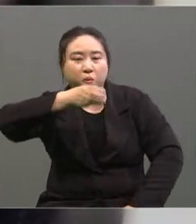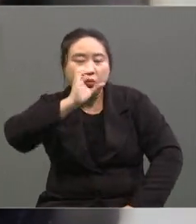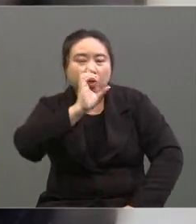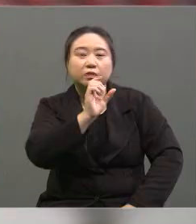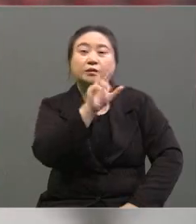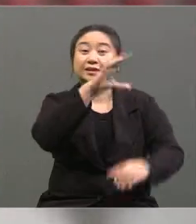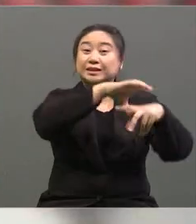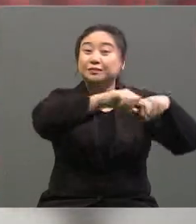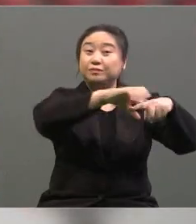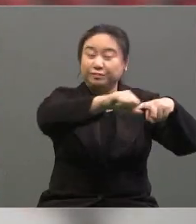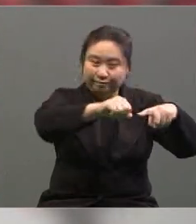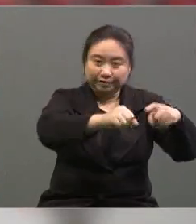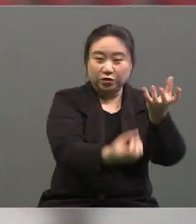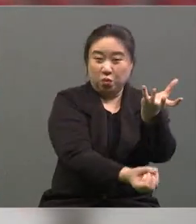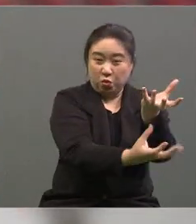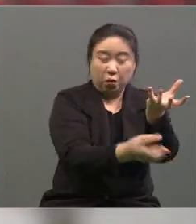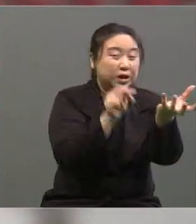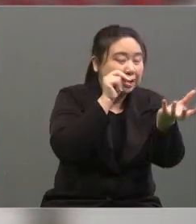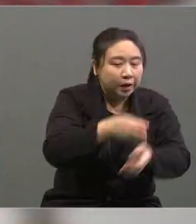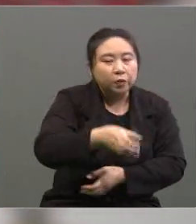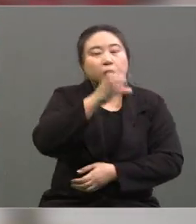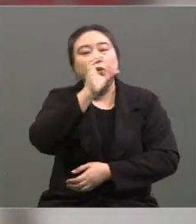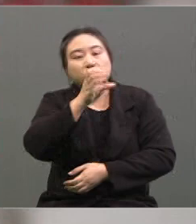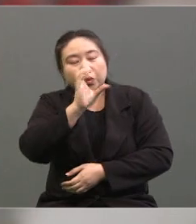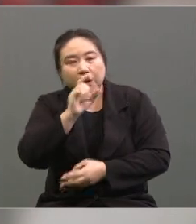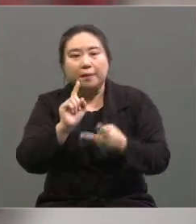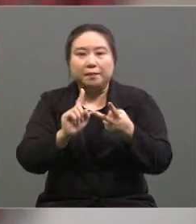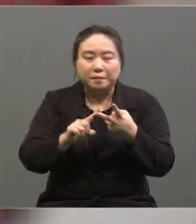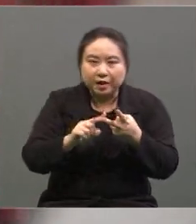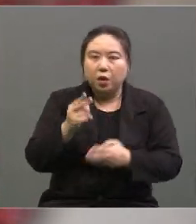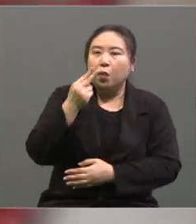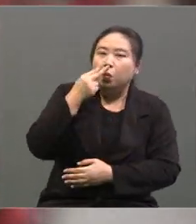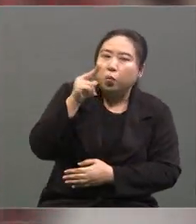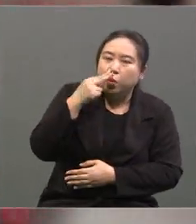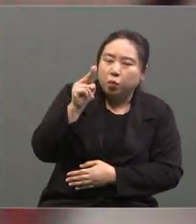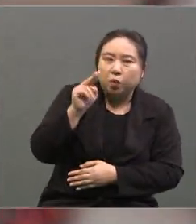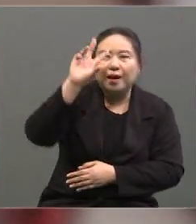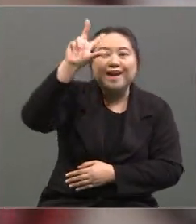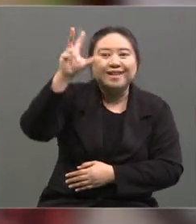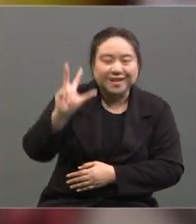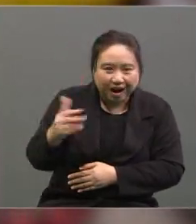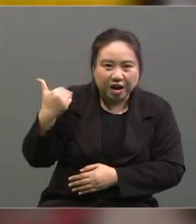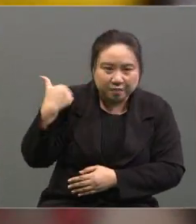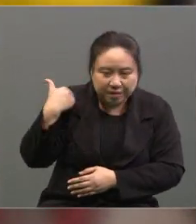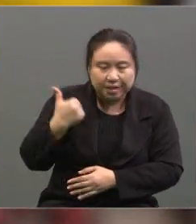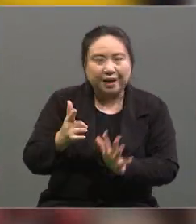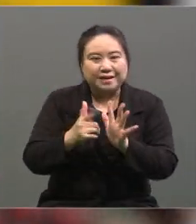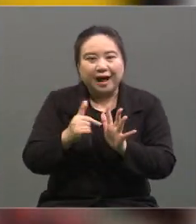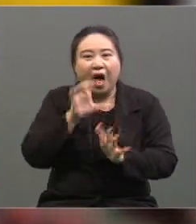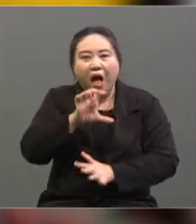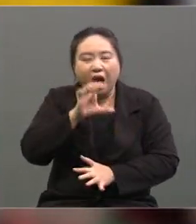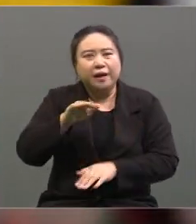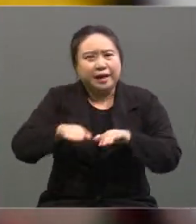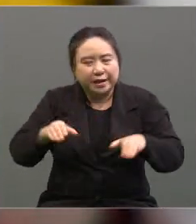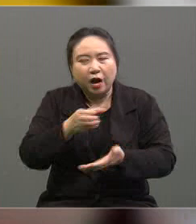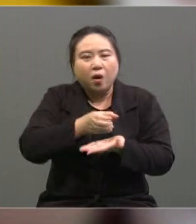การเสพกัญชาอยู่ด้วยนะคะรวมถึงพอตรวจสอบภายในก็ยังพบกัญชาช่อดอกกัญชายาแก้ไอเด็กกว่า600ขว